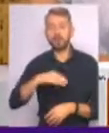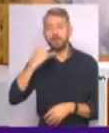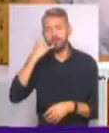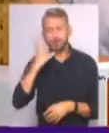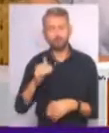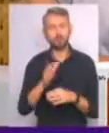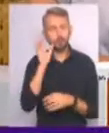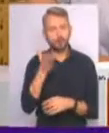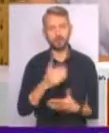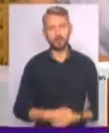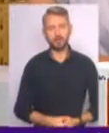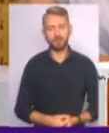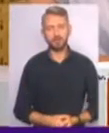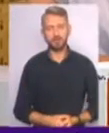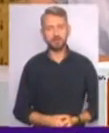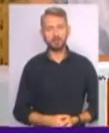слухаємо, будь ласка.